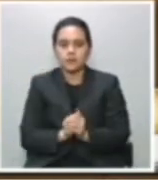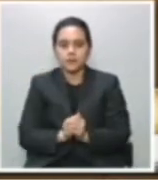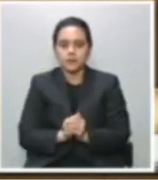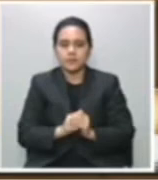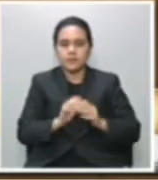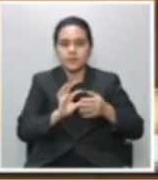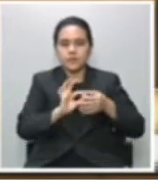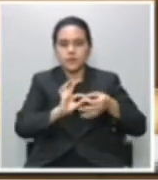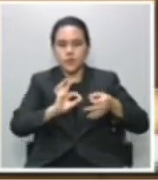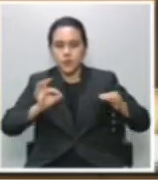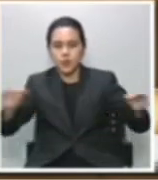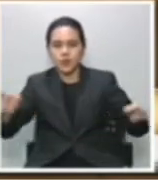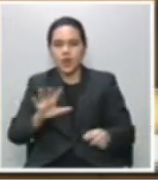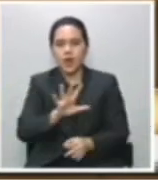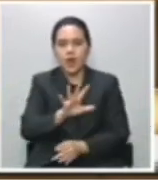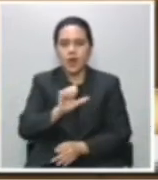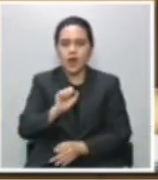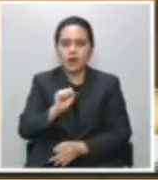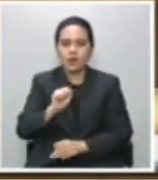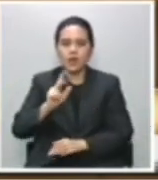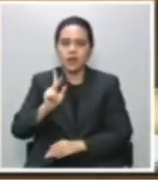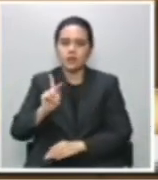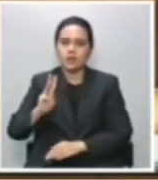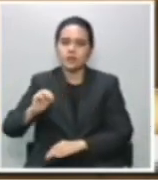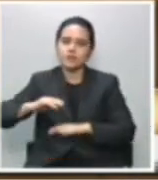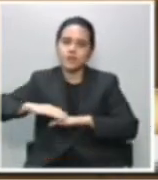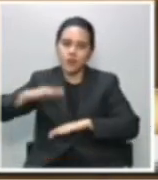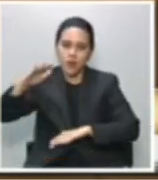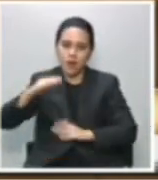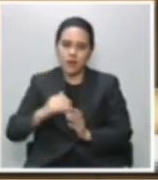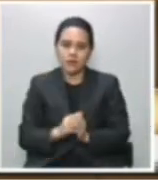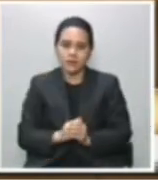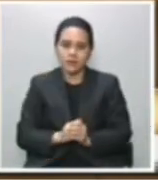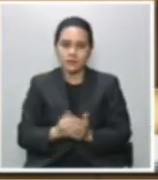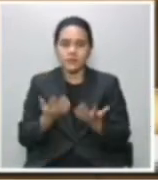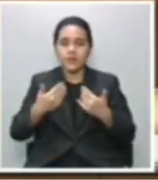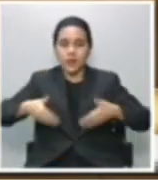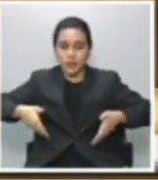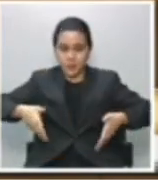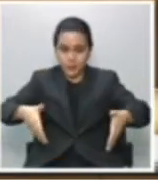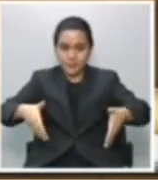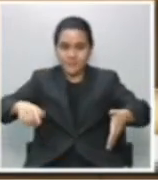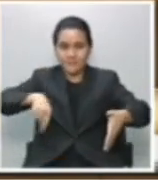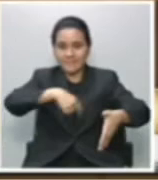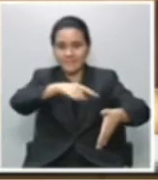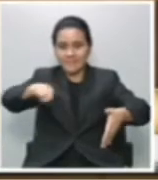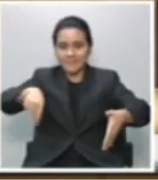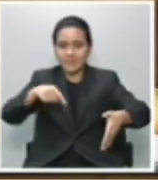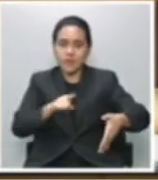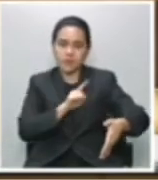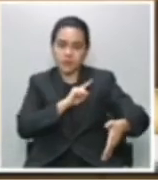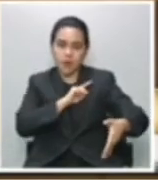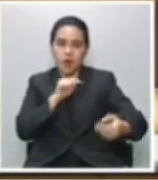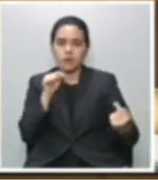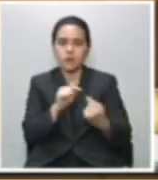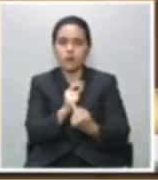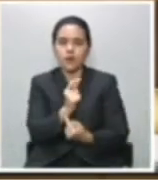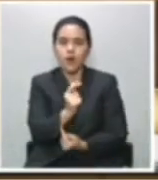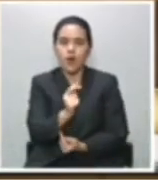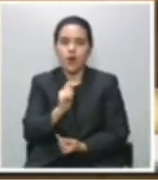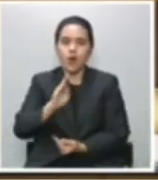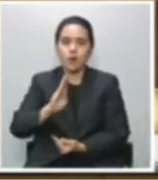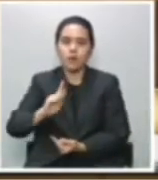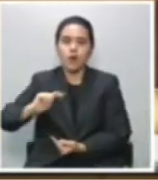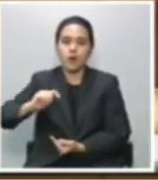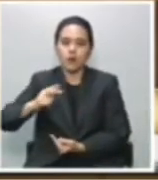ง 500,000 กว่ากิโลเมตรนะครับถนนนี้มาอยู่ในความรับผิดชอบขององค์กรปกครองส่วนท้องถิ่น